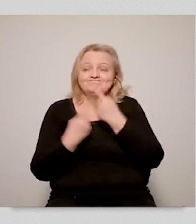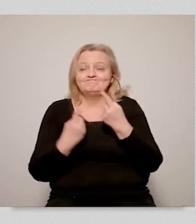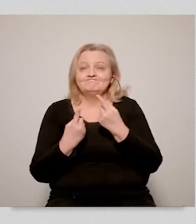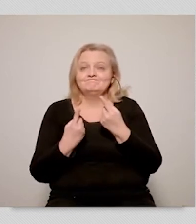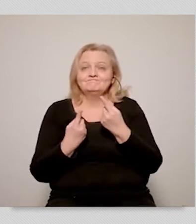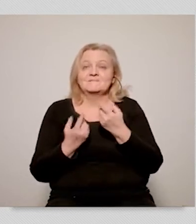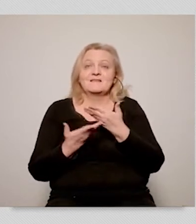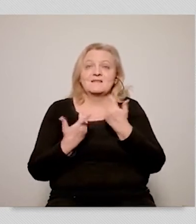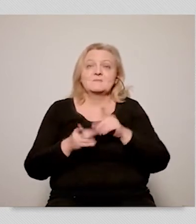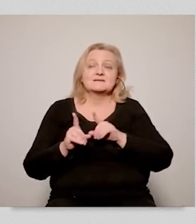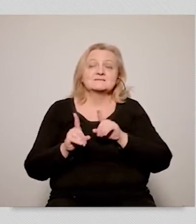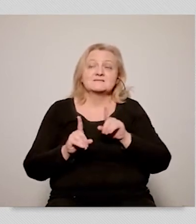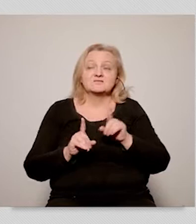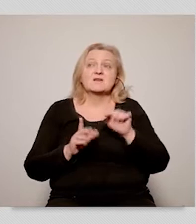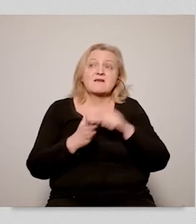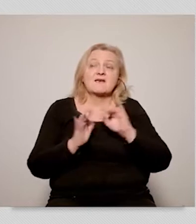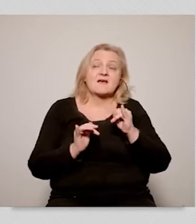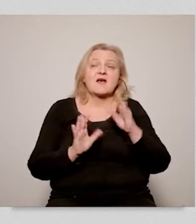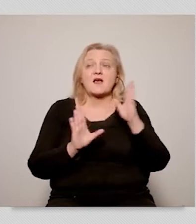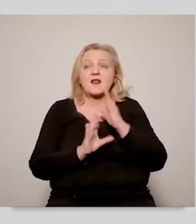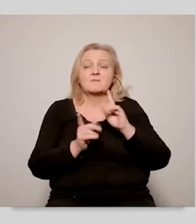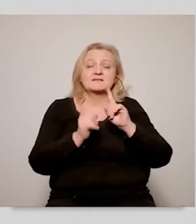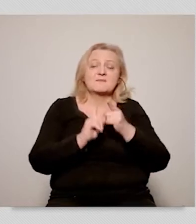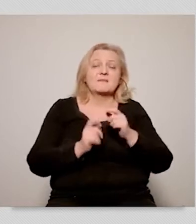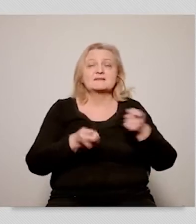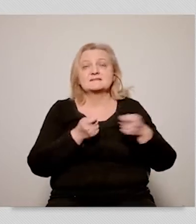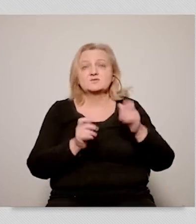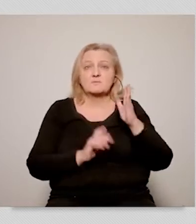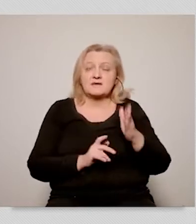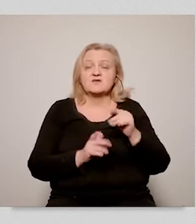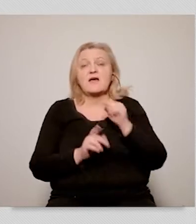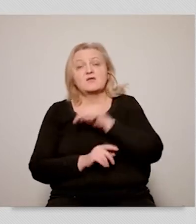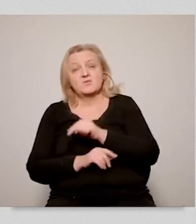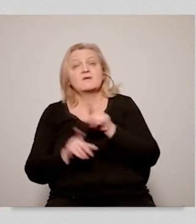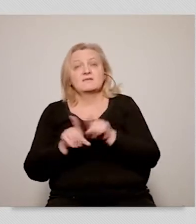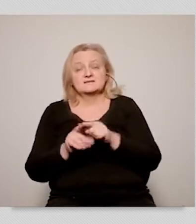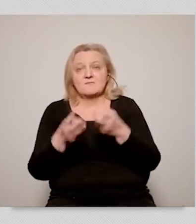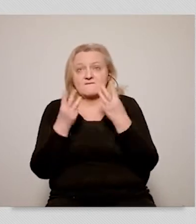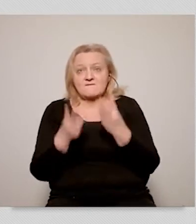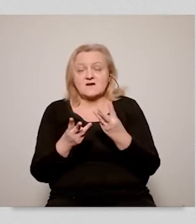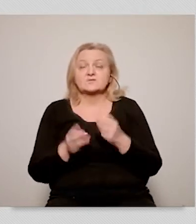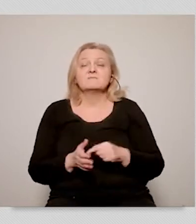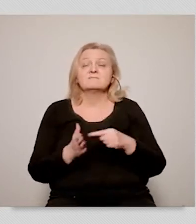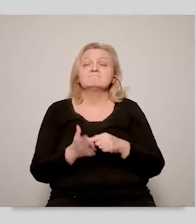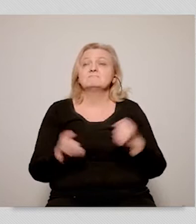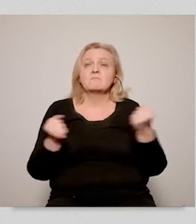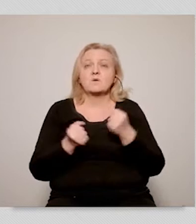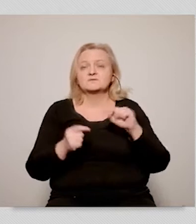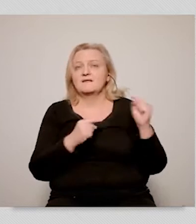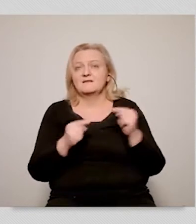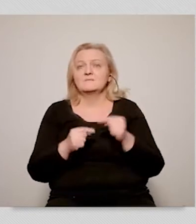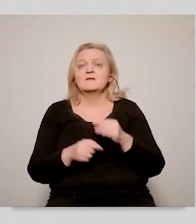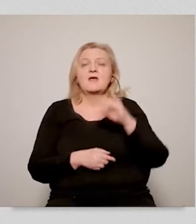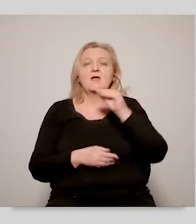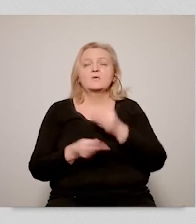zarządzać będziemy samą zmianą klimatyczną. To jest ważne, bo z kolei nasila się dyskusja wewnątrz kręgów